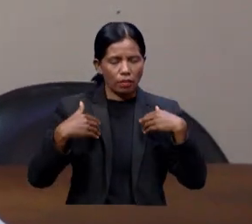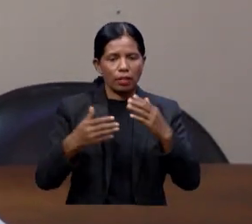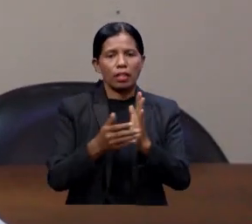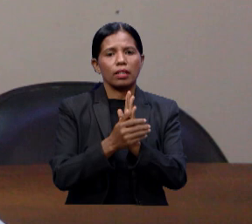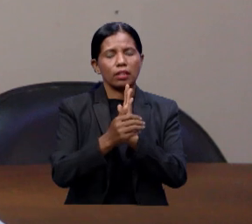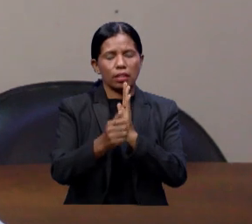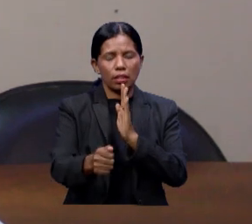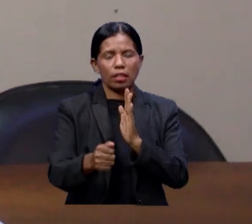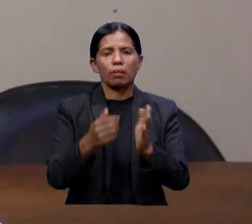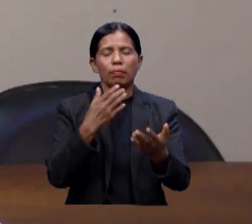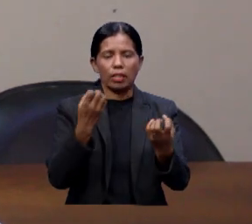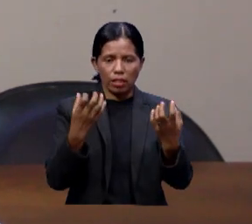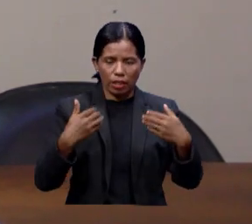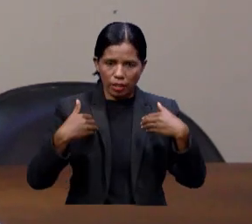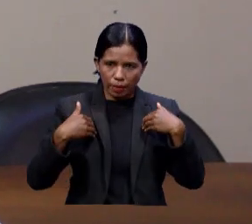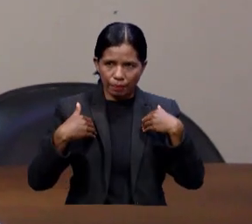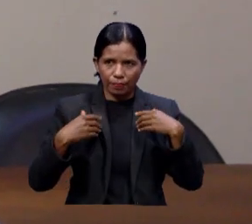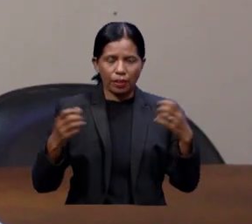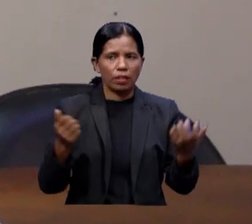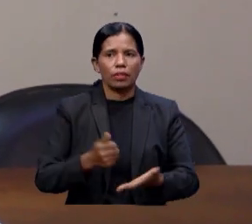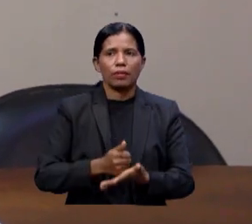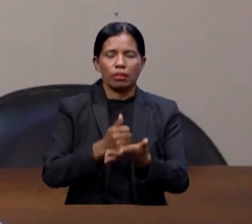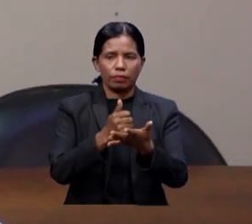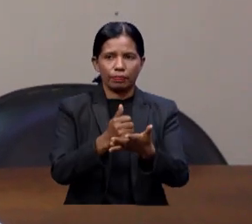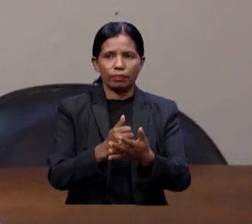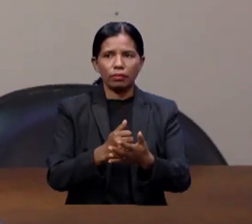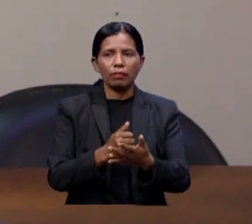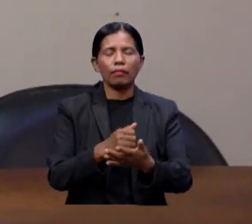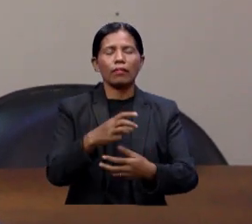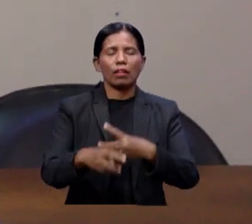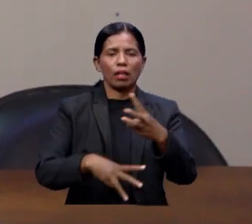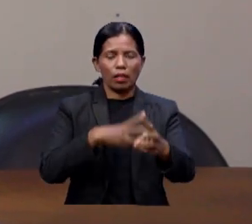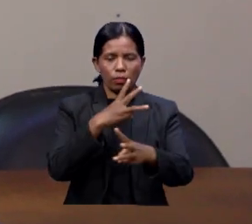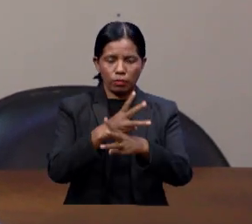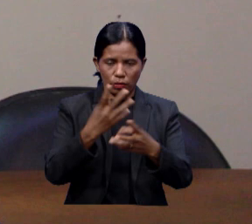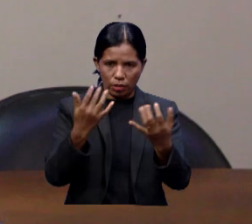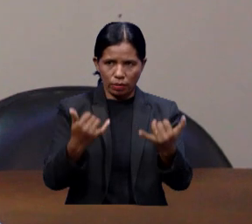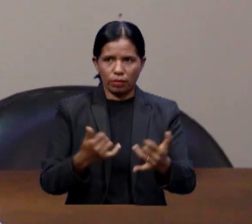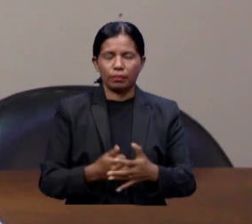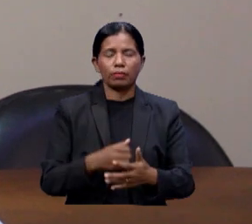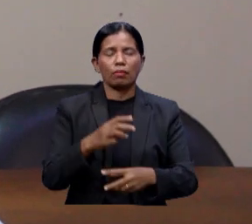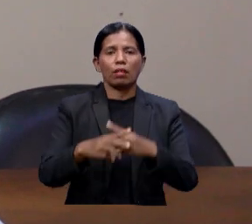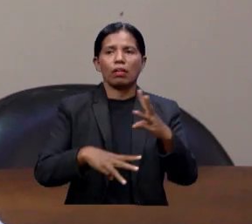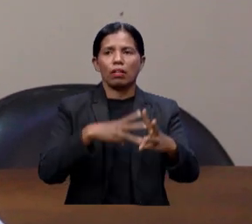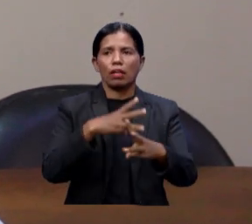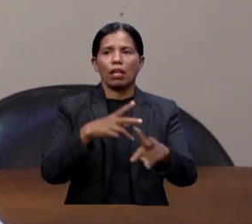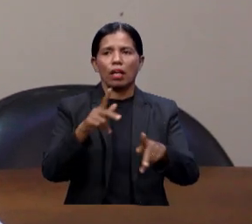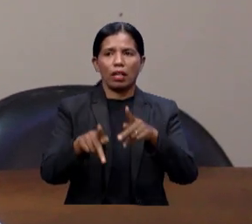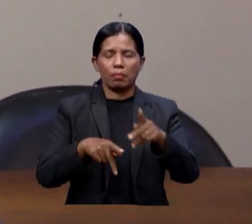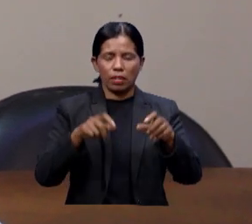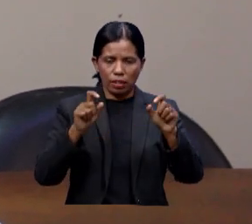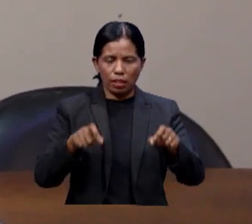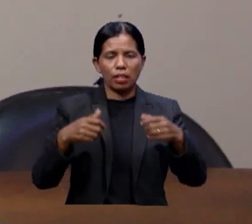tempa ni tini skill dos bafu itni ijasa ihe mundu modern agora mundu nebe maka emateki ihe